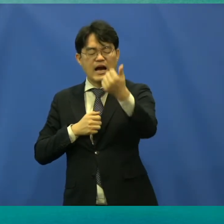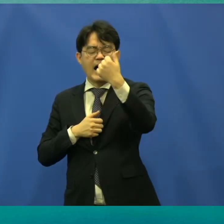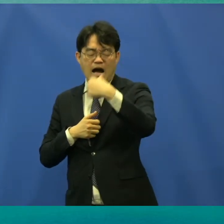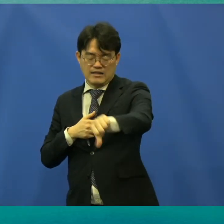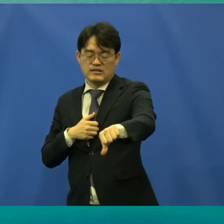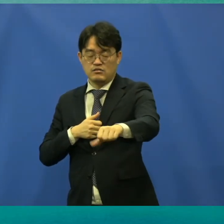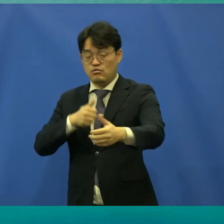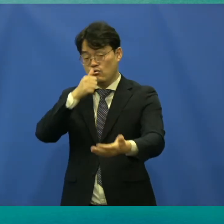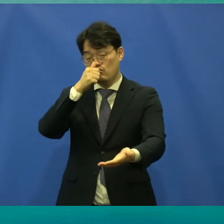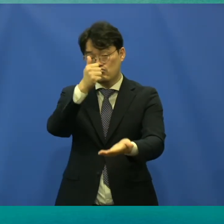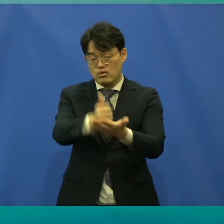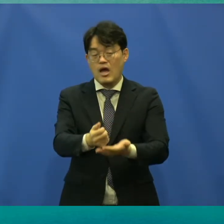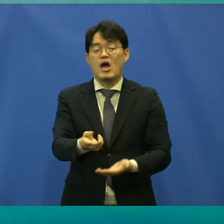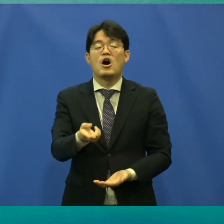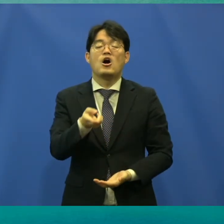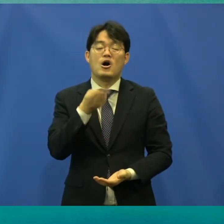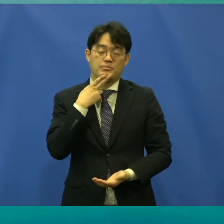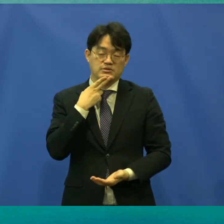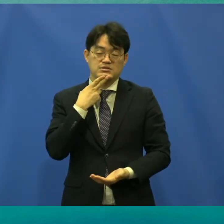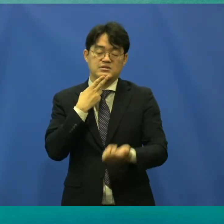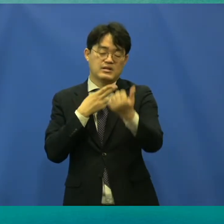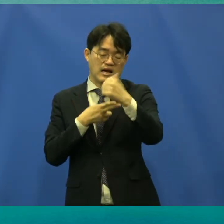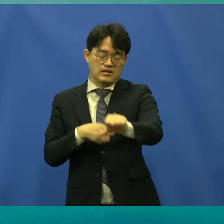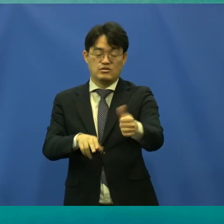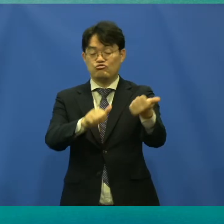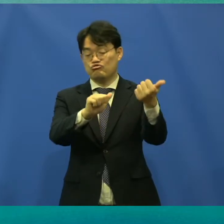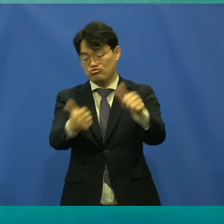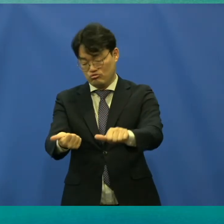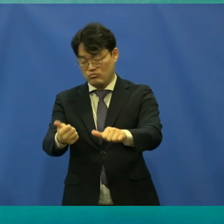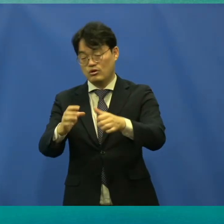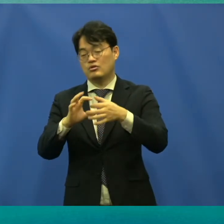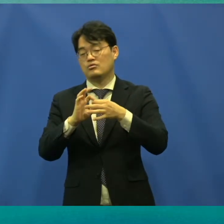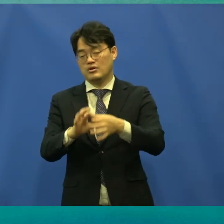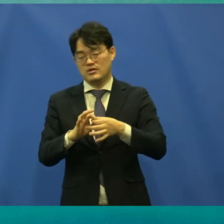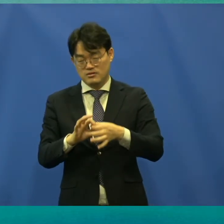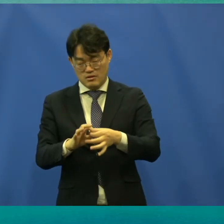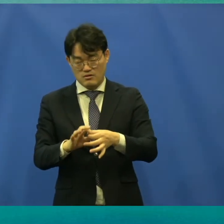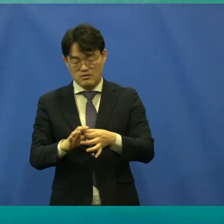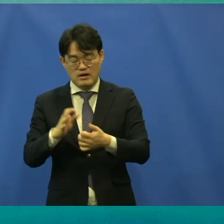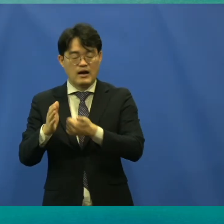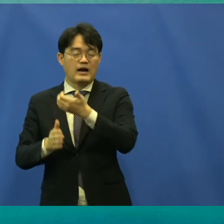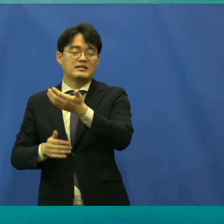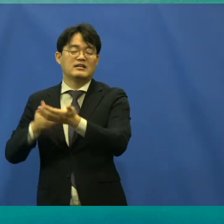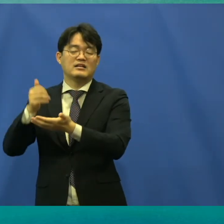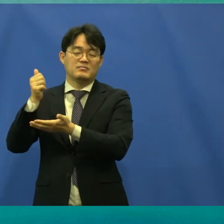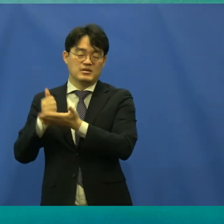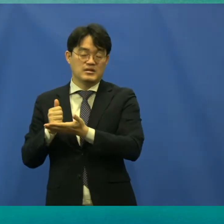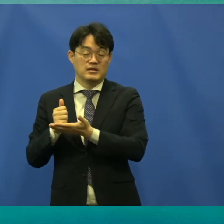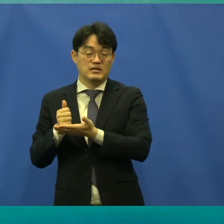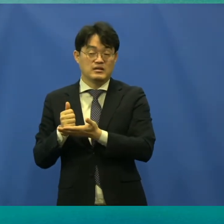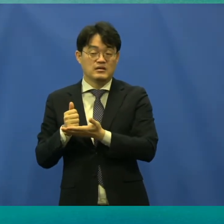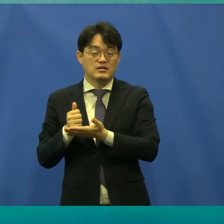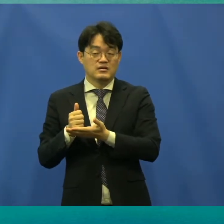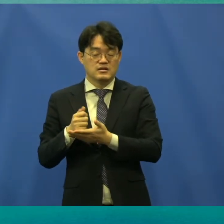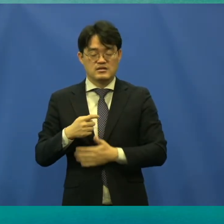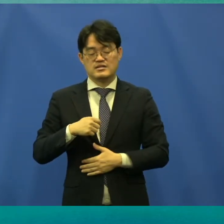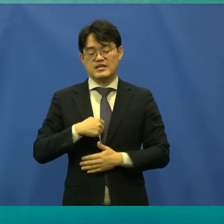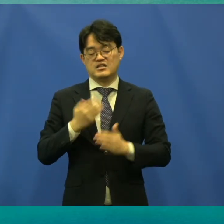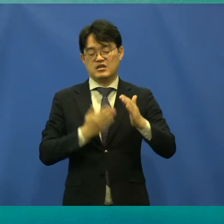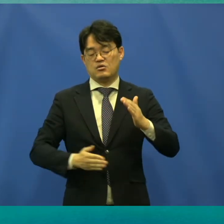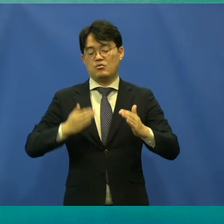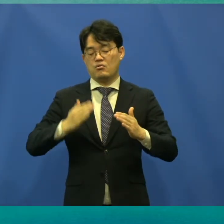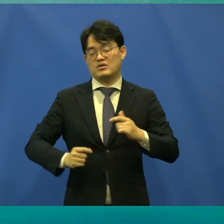이 공의 안에서 그것이 하나님의 눈물겨운 사랑이 있는 거죠. 십자가에서. 이게